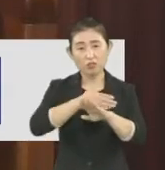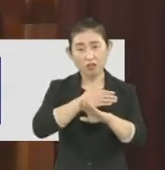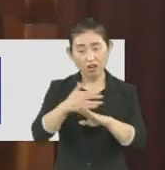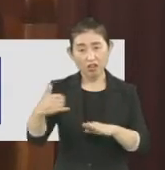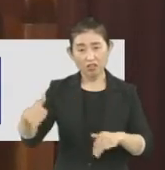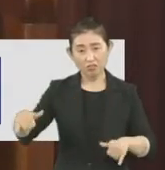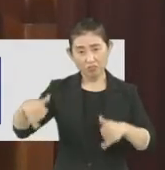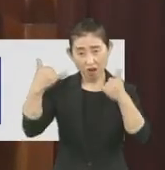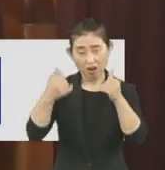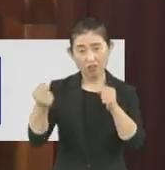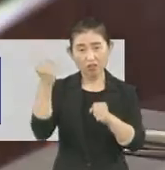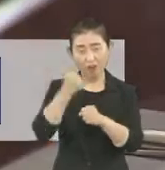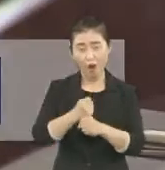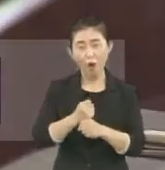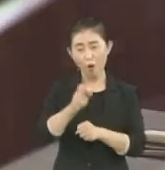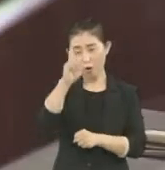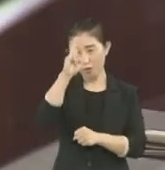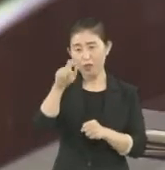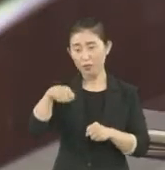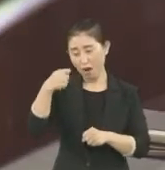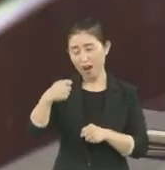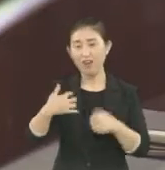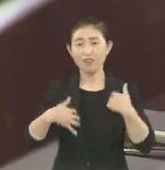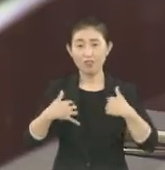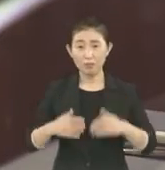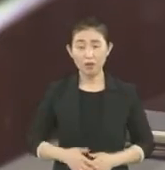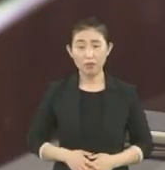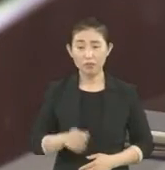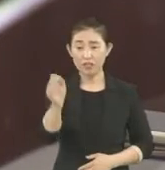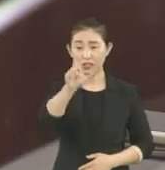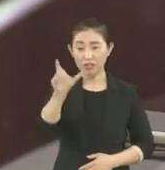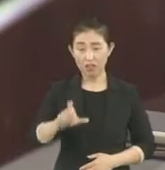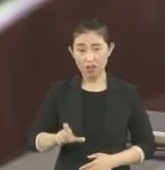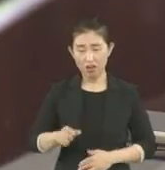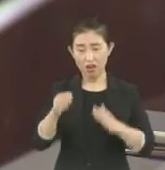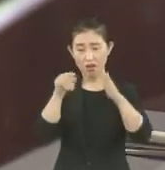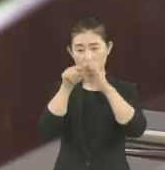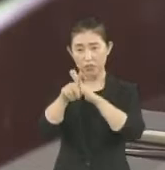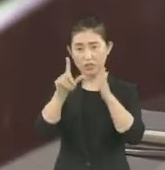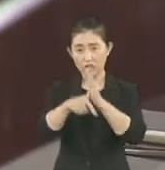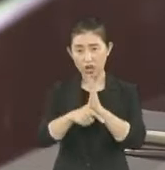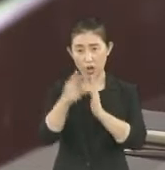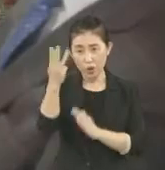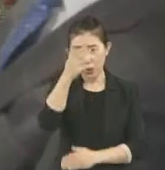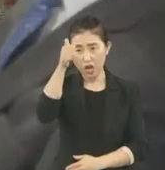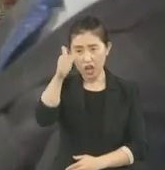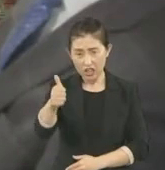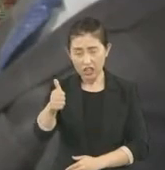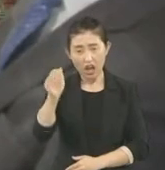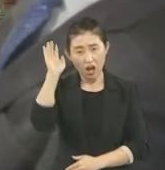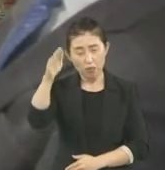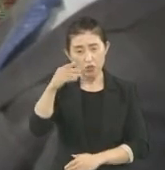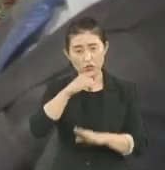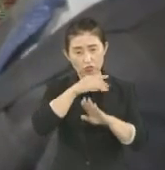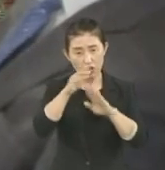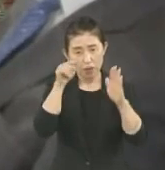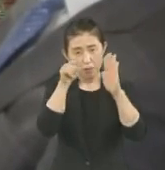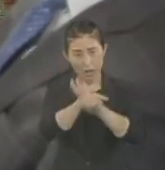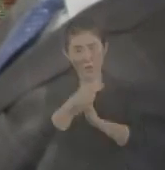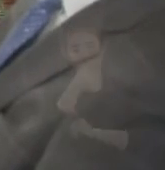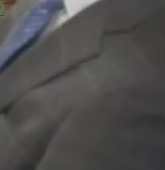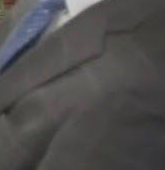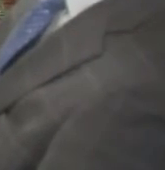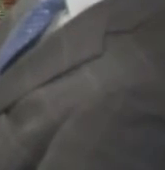날에 5천 회동을 해서 기쁘게 생각한다 며 최근 이탈리아 공식 방문 때 프란치스코 교황의 확실한 방법 의사를 확인 한다고